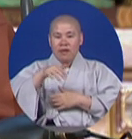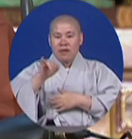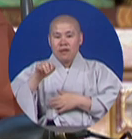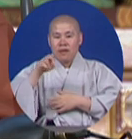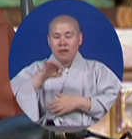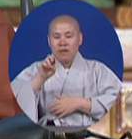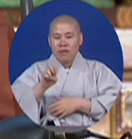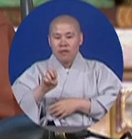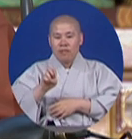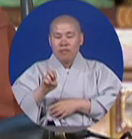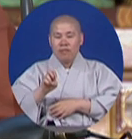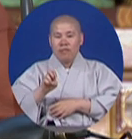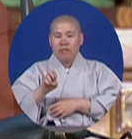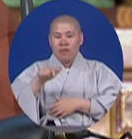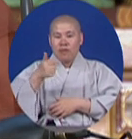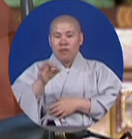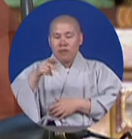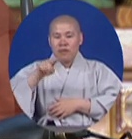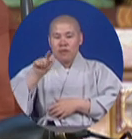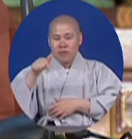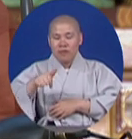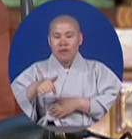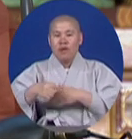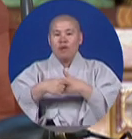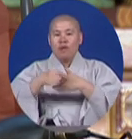지심공적이라. 마음이 공적함을 아는 거.